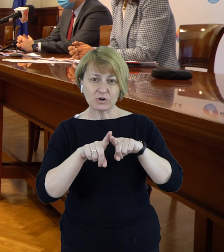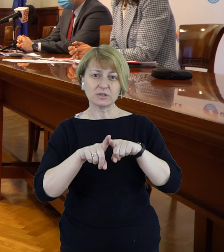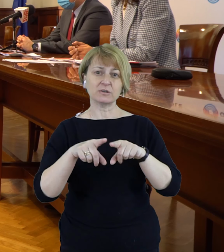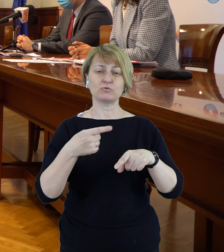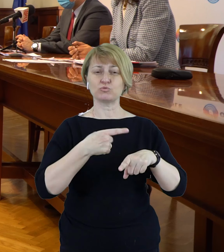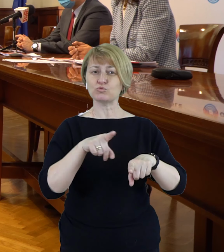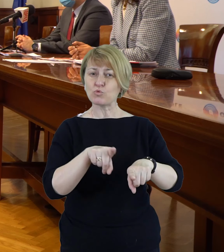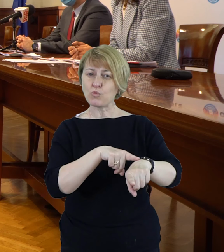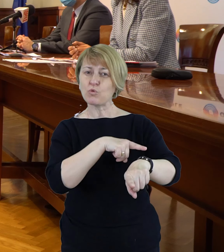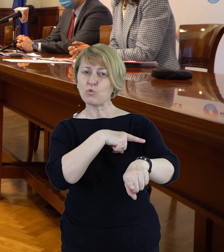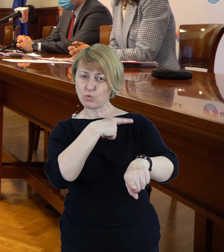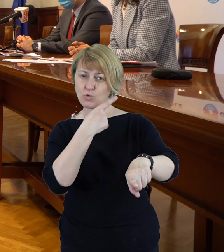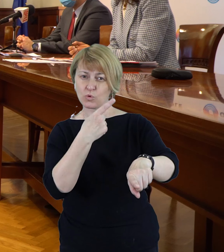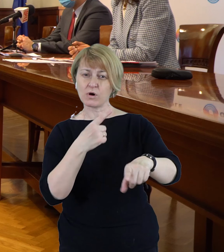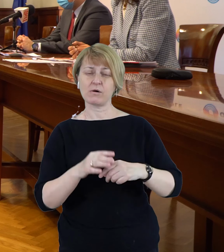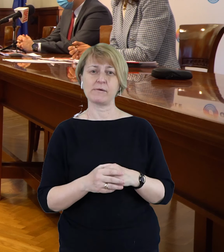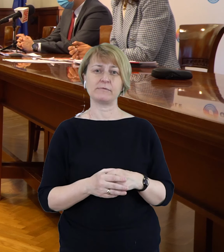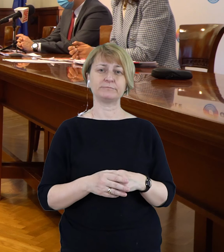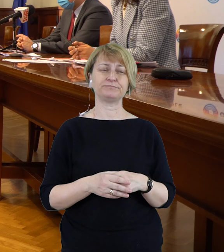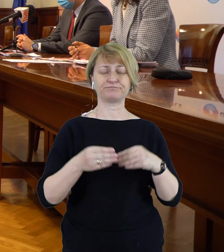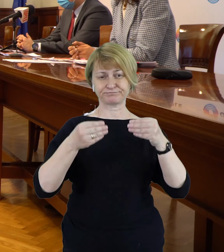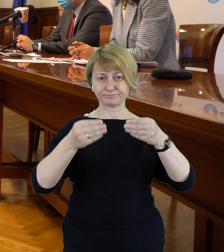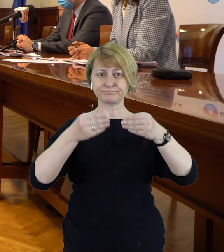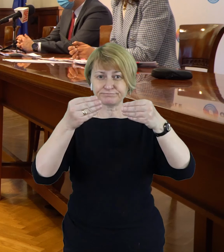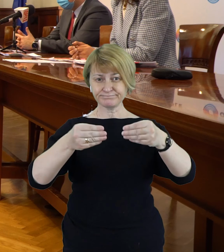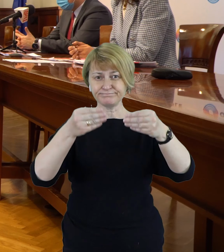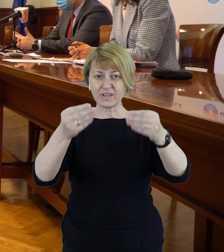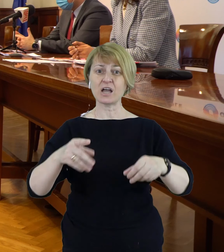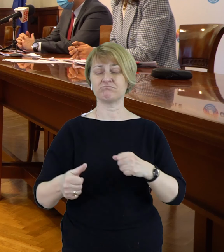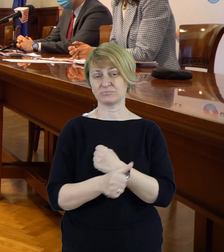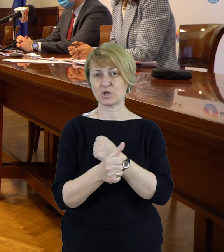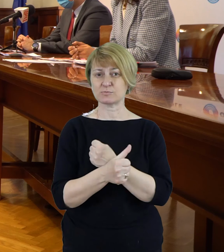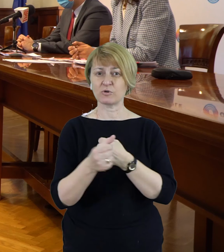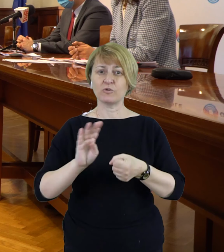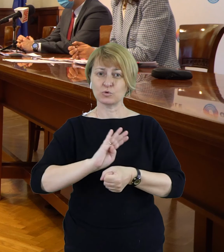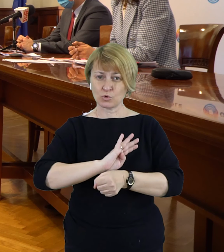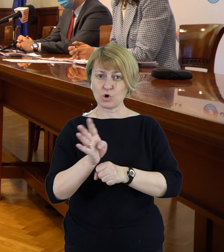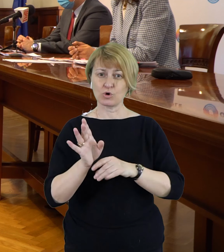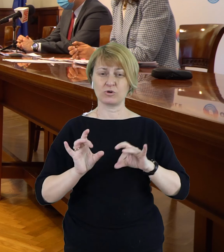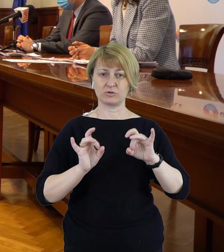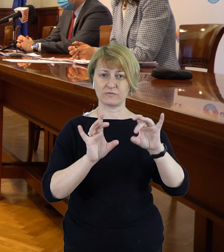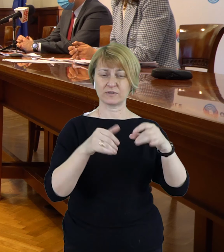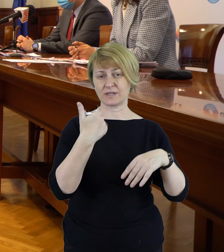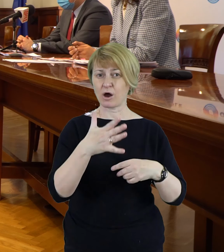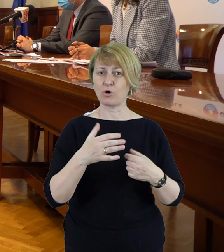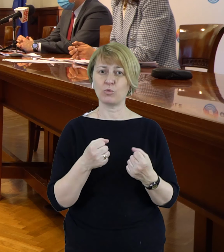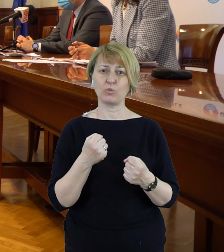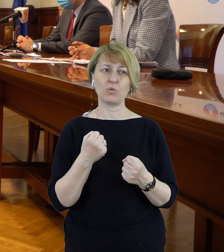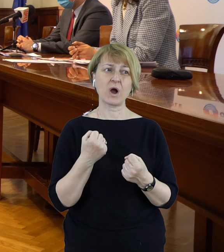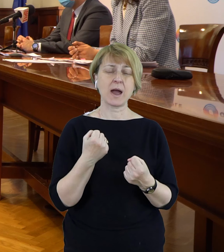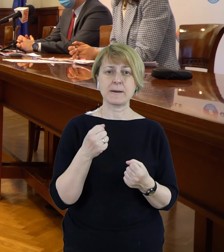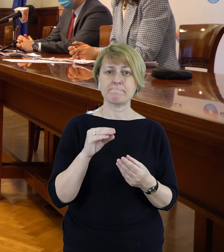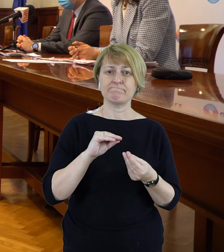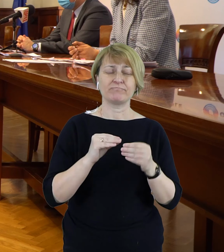stadionu realizowana była w dłuższym terminie niż zakładaliśmy. Znowu COVID w tym wypadku